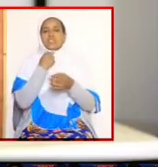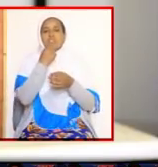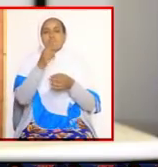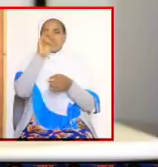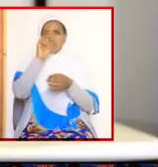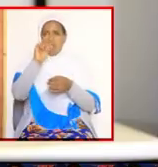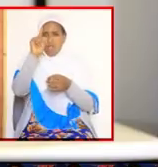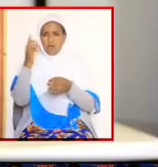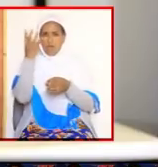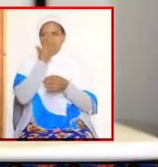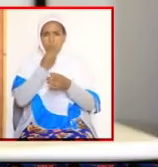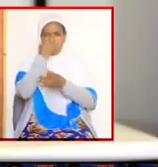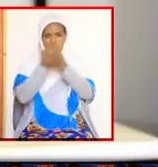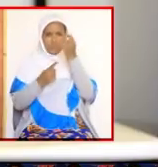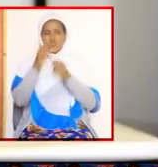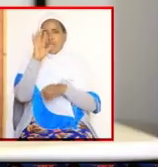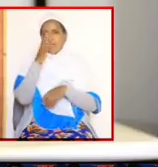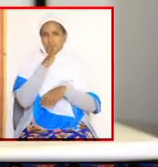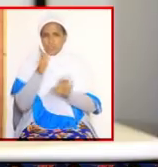ቃና በአማረ ብቻም አይመስለኝም።